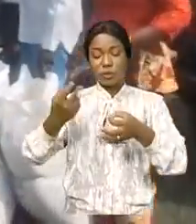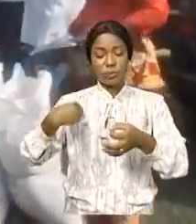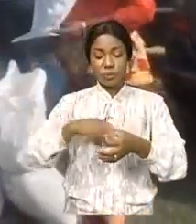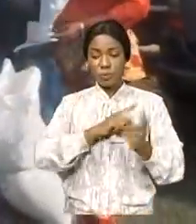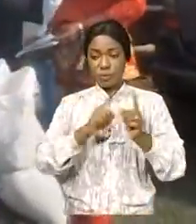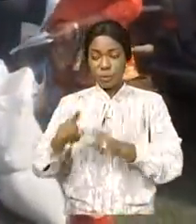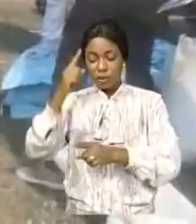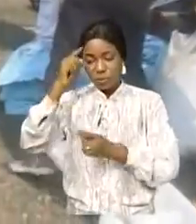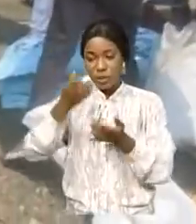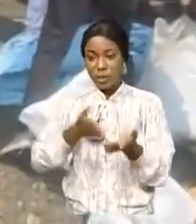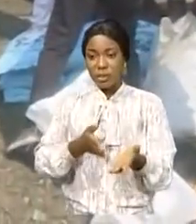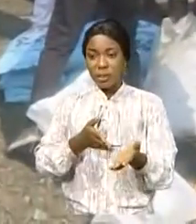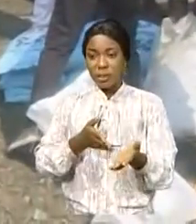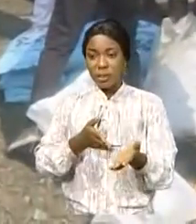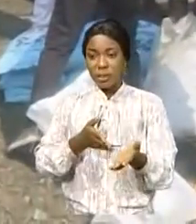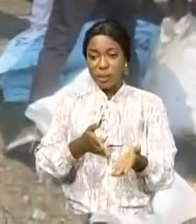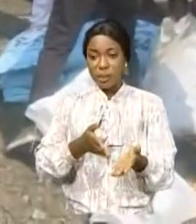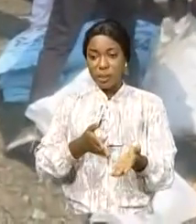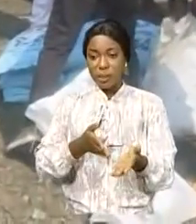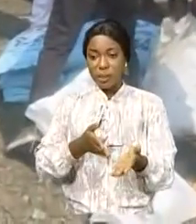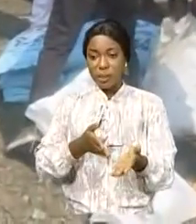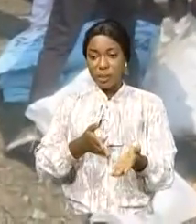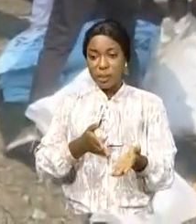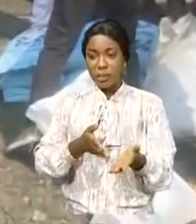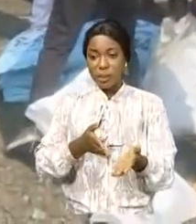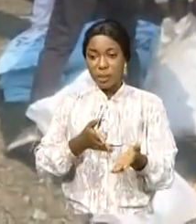ne pouvait rester indifférent.